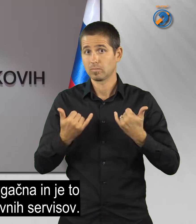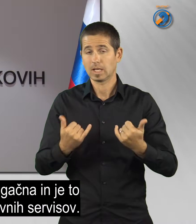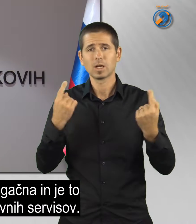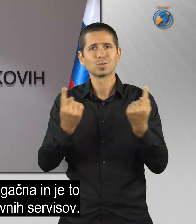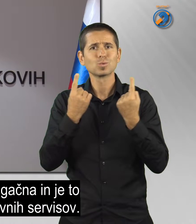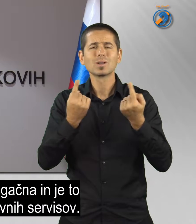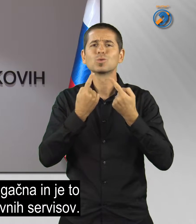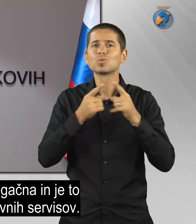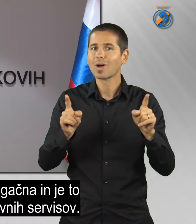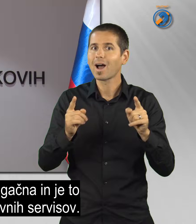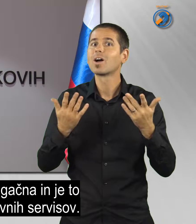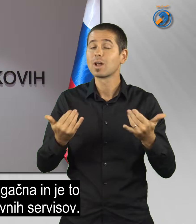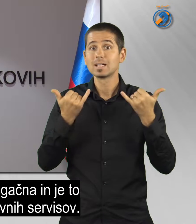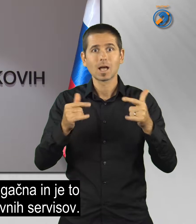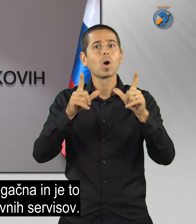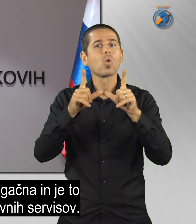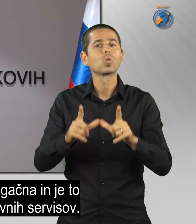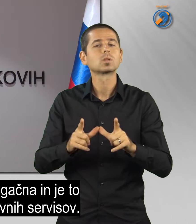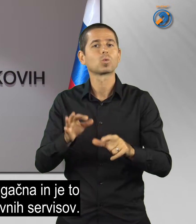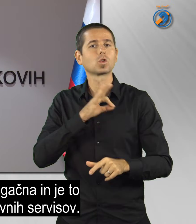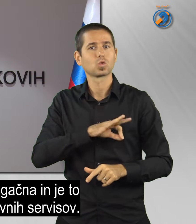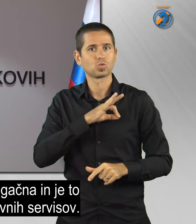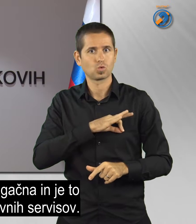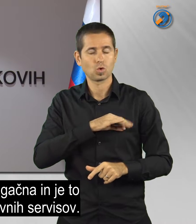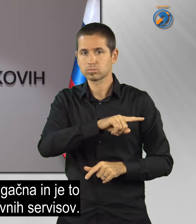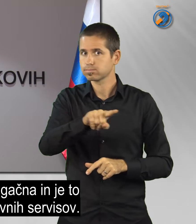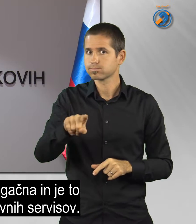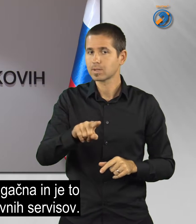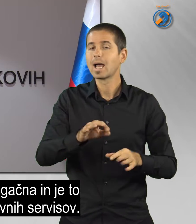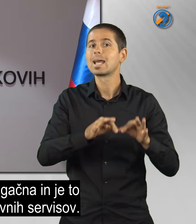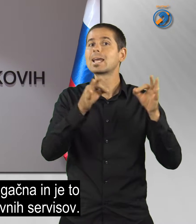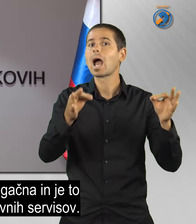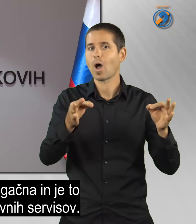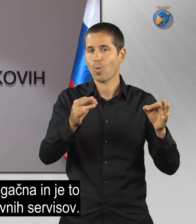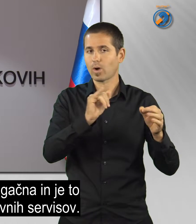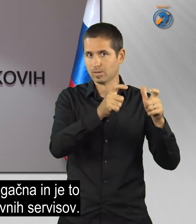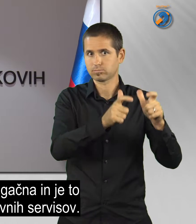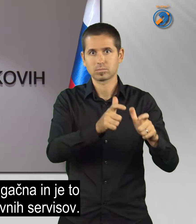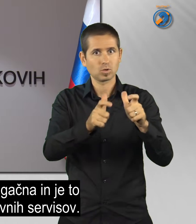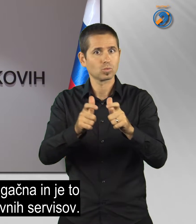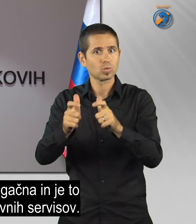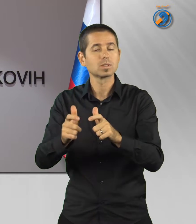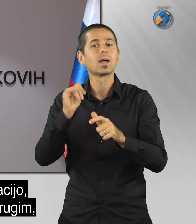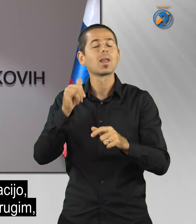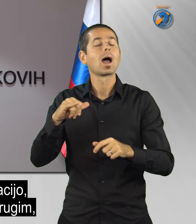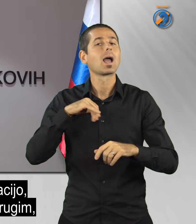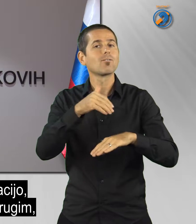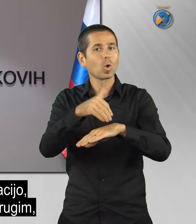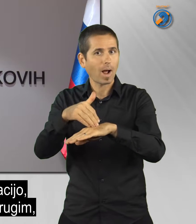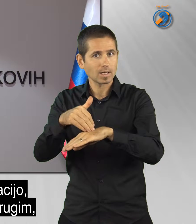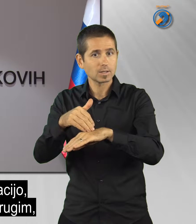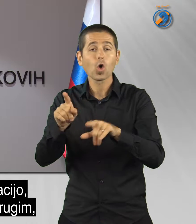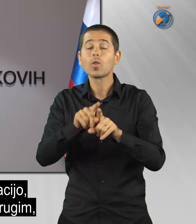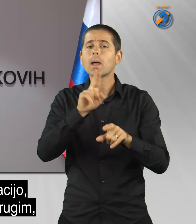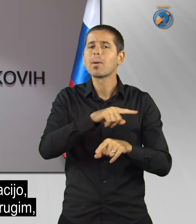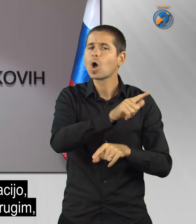Zdaj je situacija celo drugačna, zdaj je pa to ustavna dolžnost teh javnih servisov, da informacijo